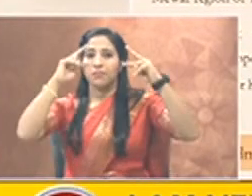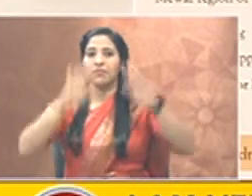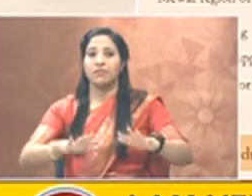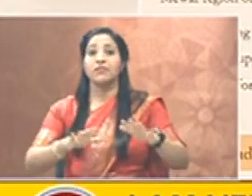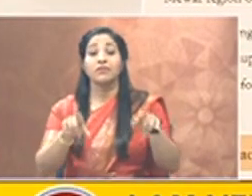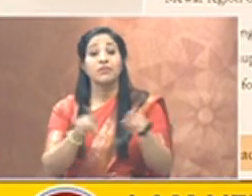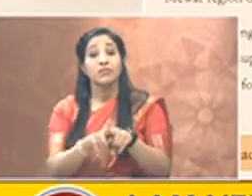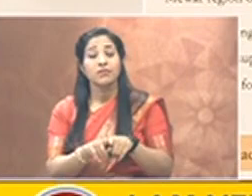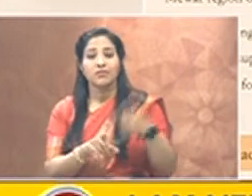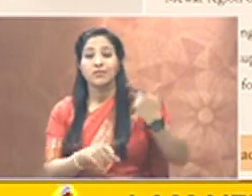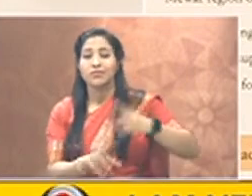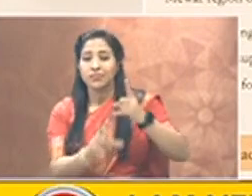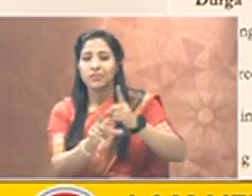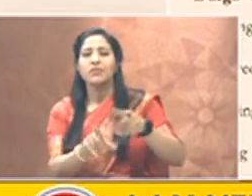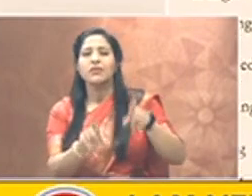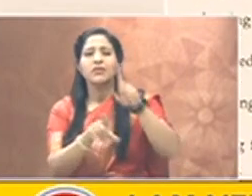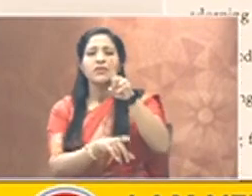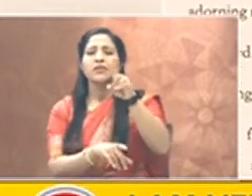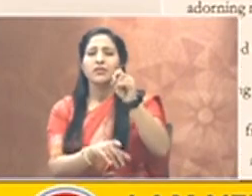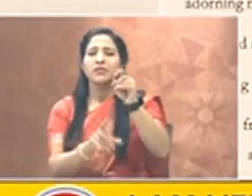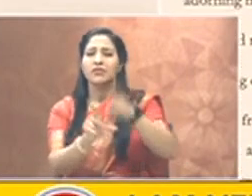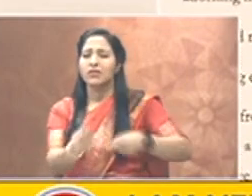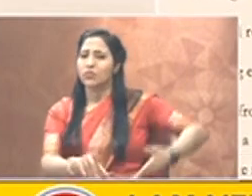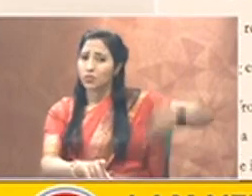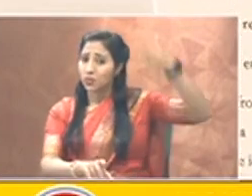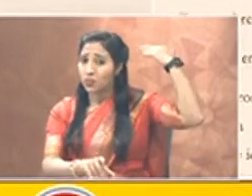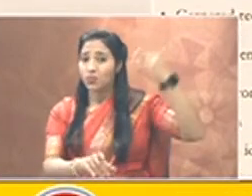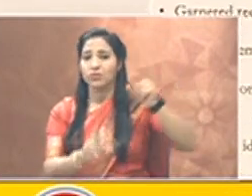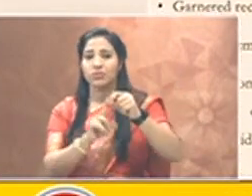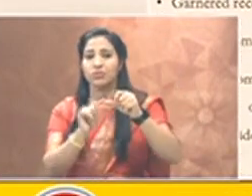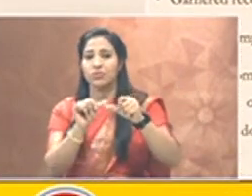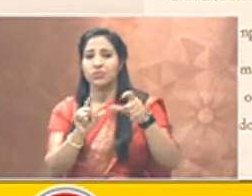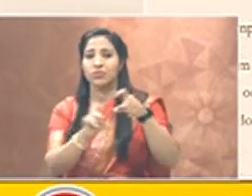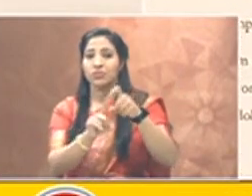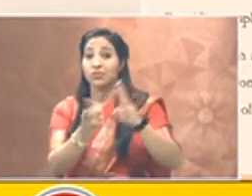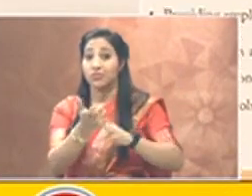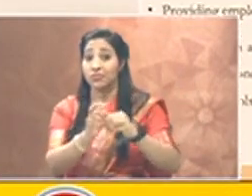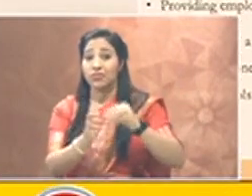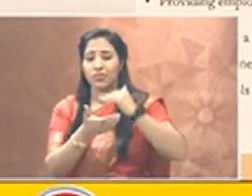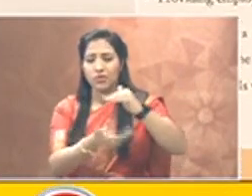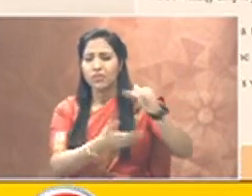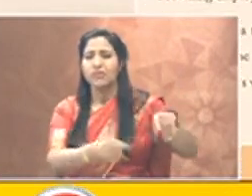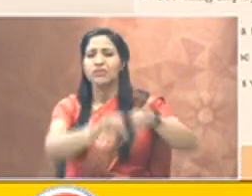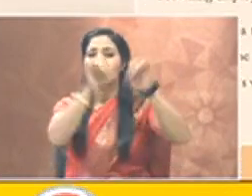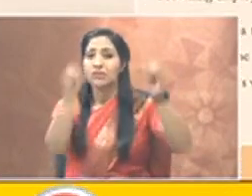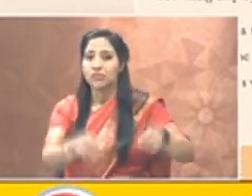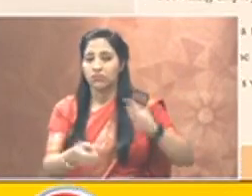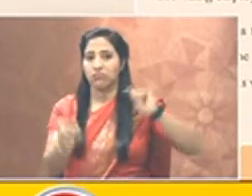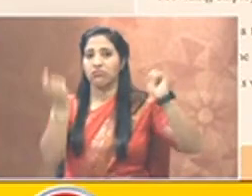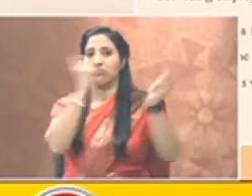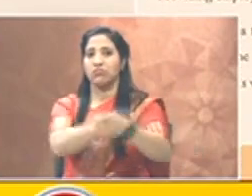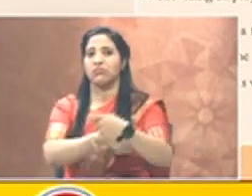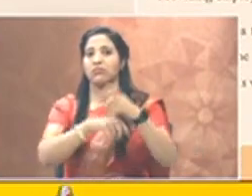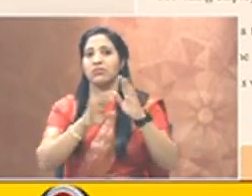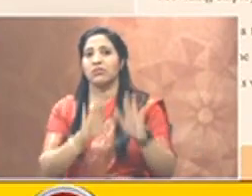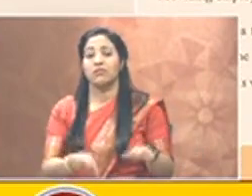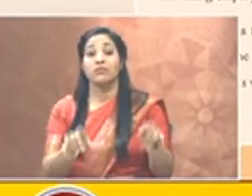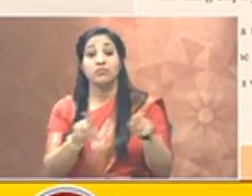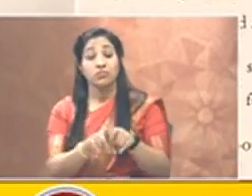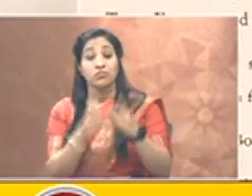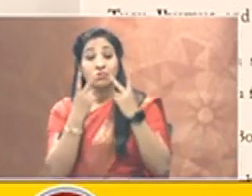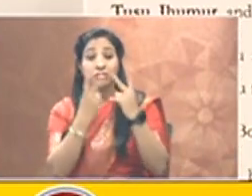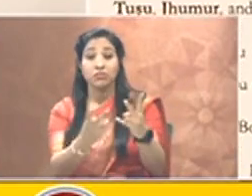है कि पिछले एक दशक में पद्म सम्मान का सिस्टम पूरी तरह से बदल चुका है। अब